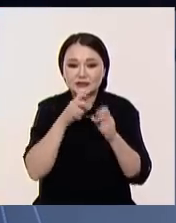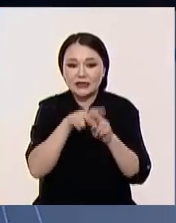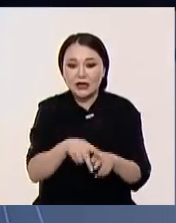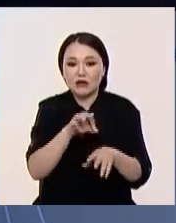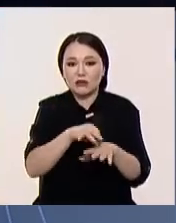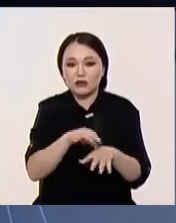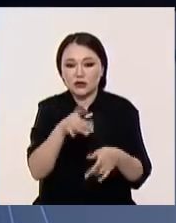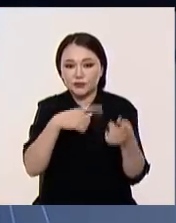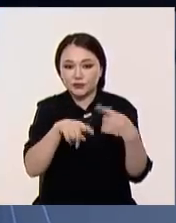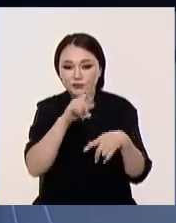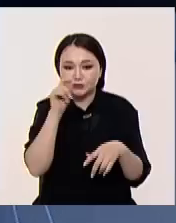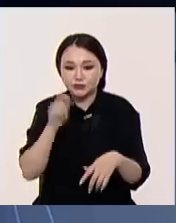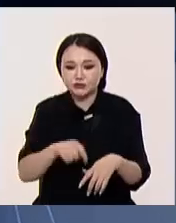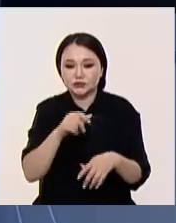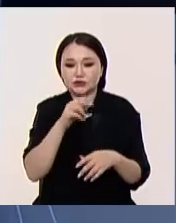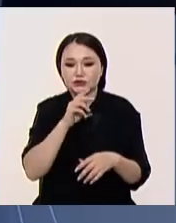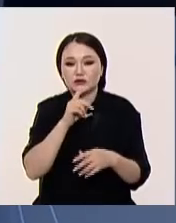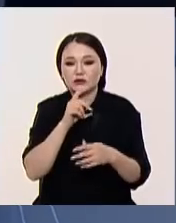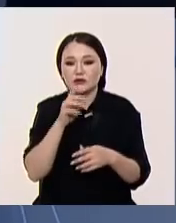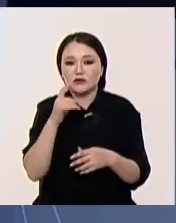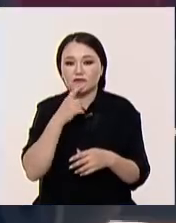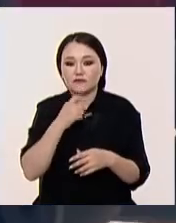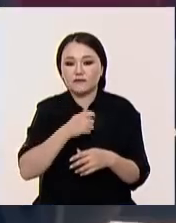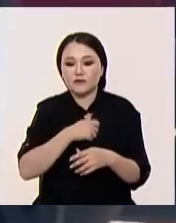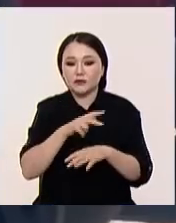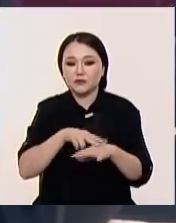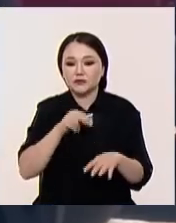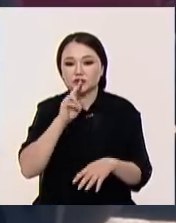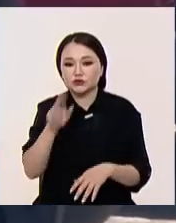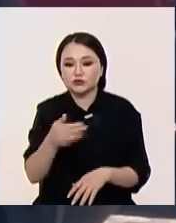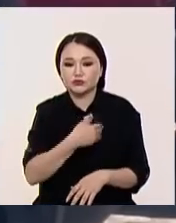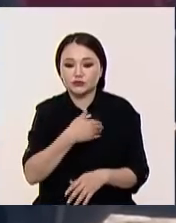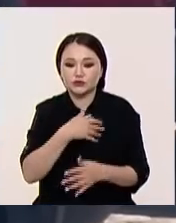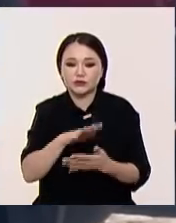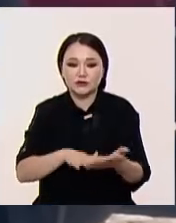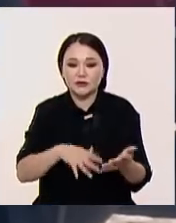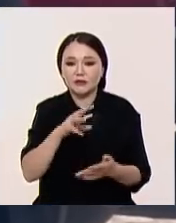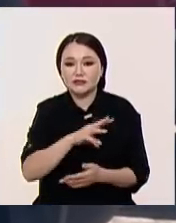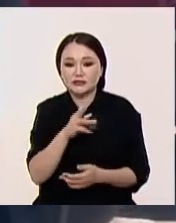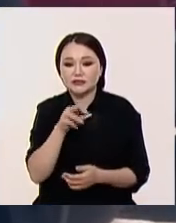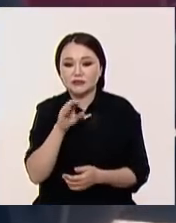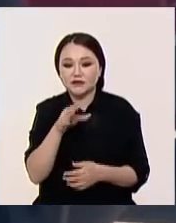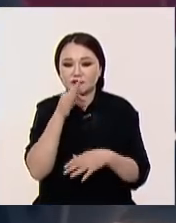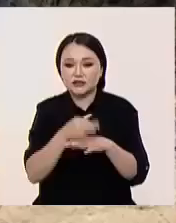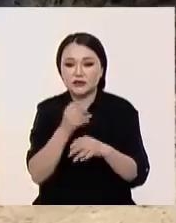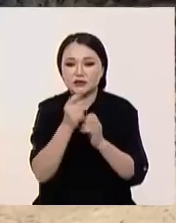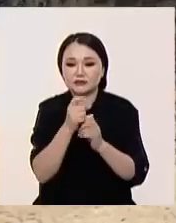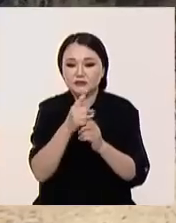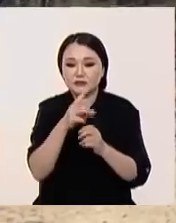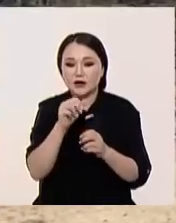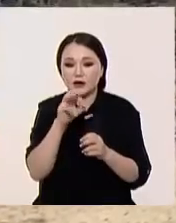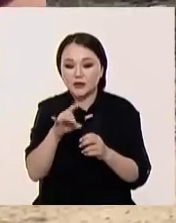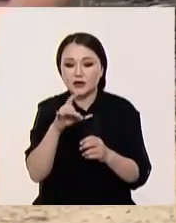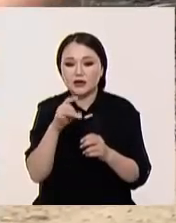қылды деген әкесі құзырлы органдарға шағым түсірмек. Максат Сәрсенбаевтың айтуынша 11 мамыр күні